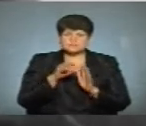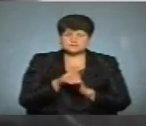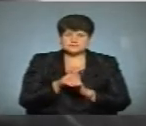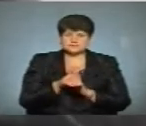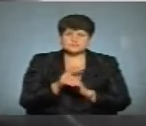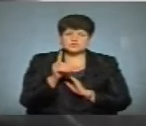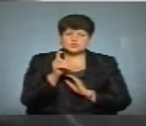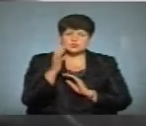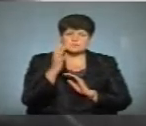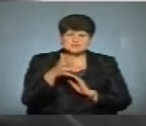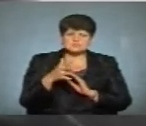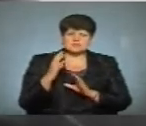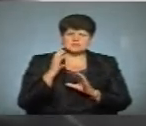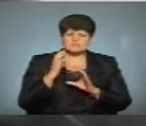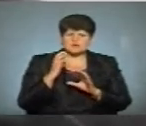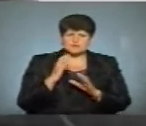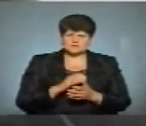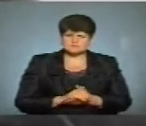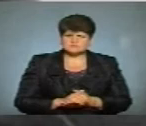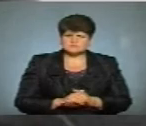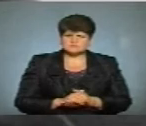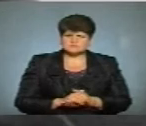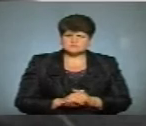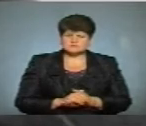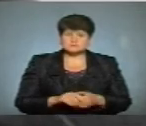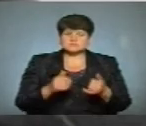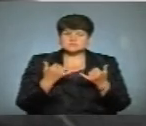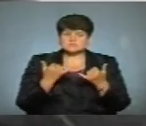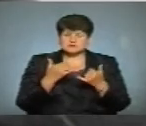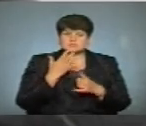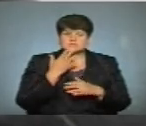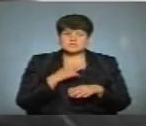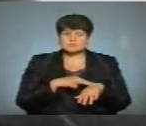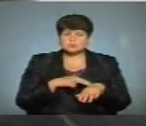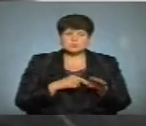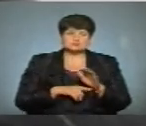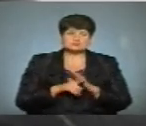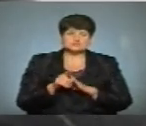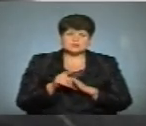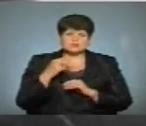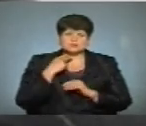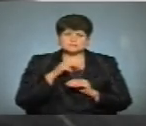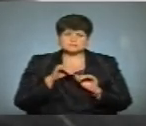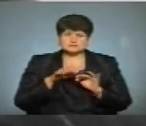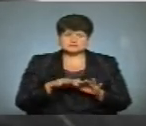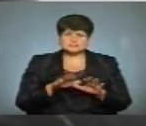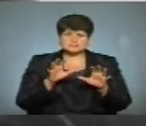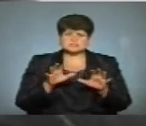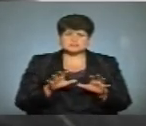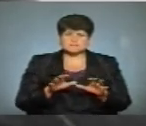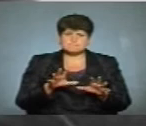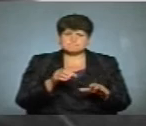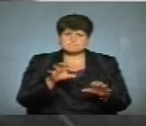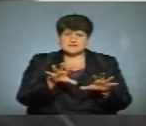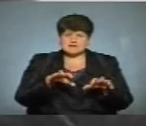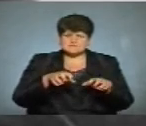у 150 вагонів зерновозів. Наразі Національна поліція розпочала кримінальне провадження за статтею